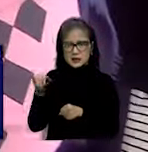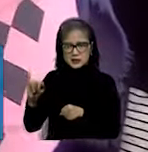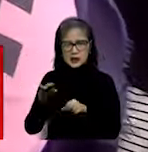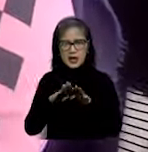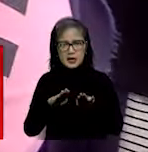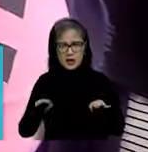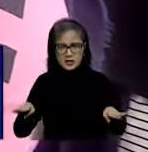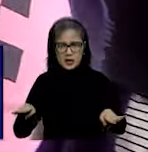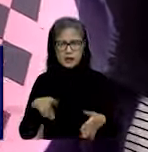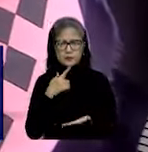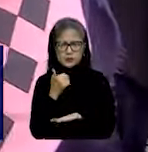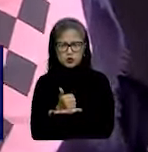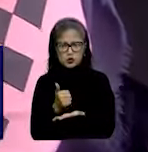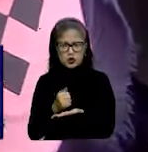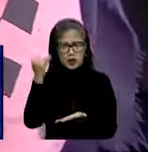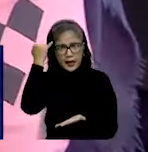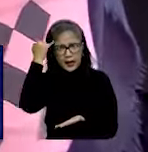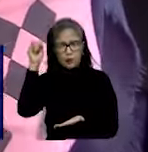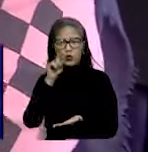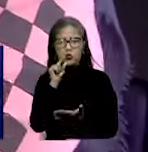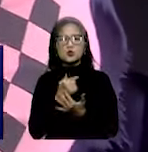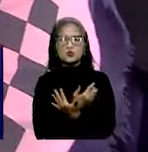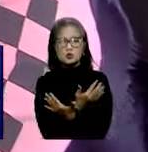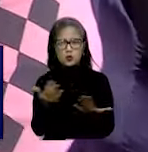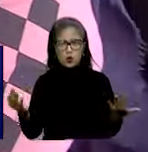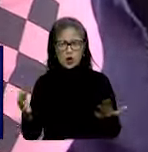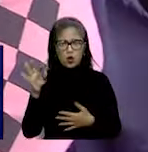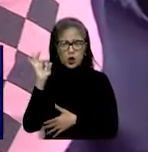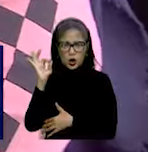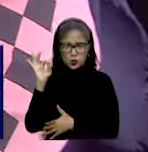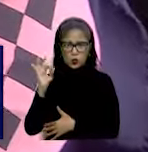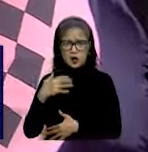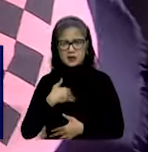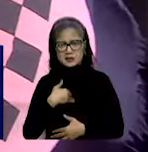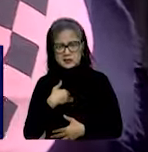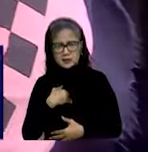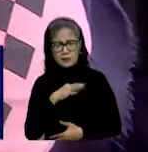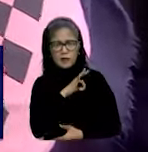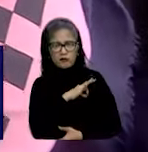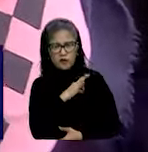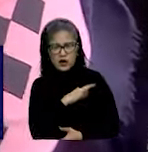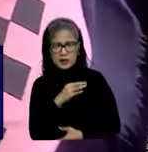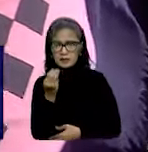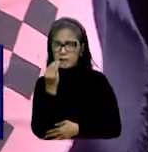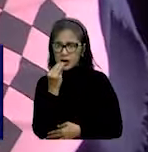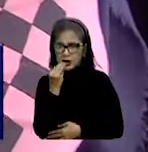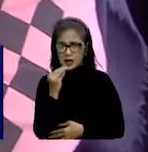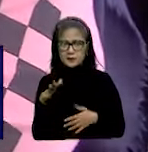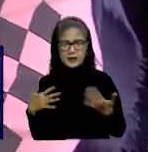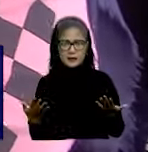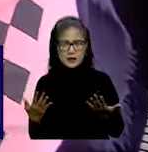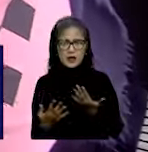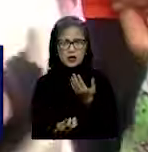ini ilmu juga buat kita juga sebagai orang tua, biar manfaat makanan tuh seperti apa, tumbuh kembang anak